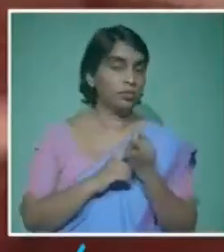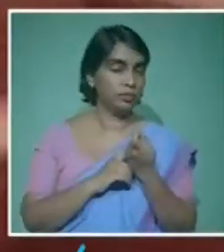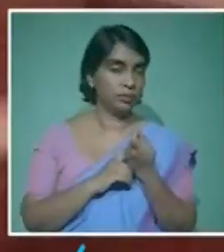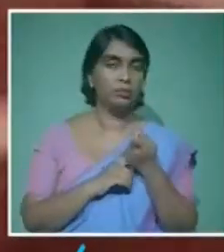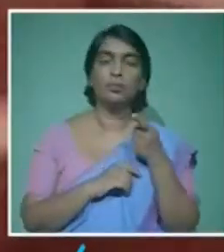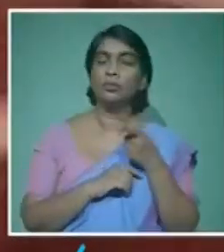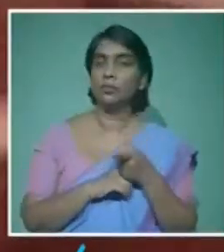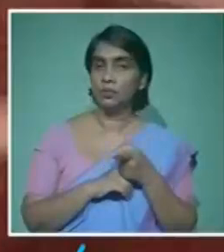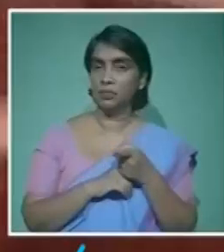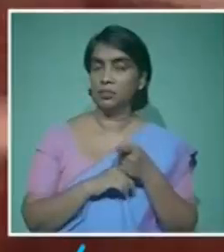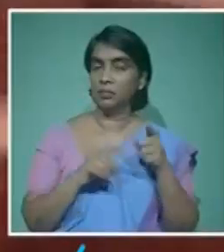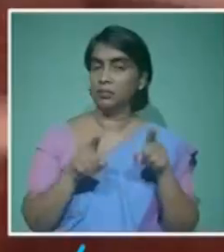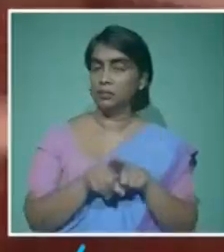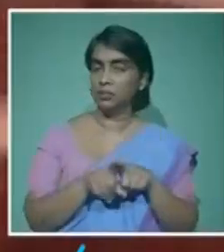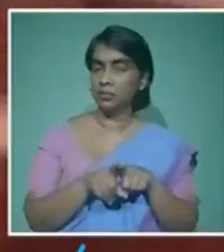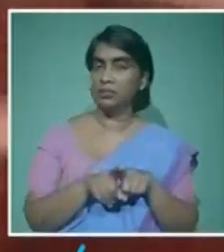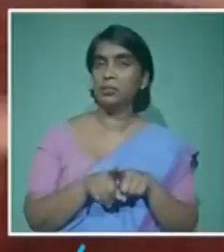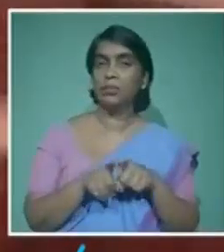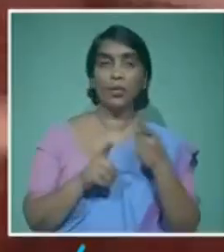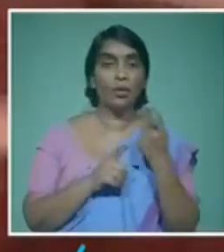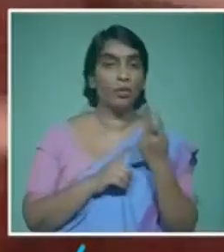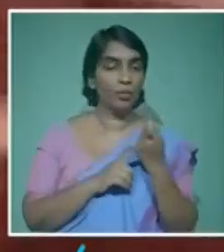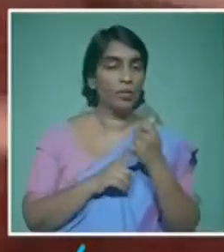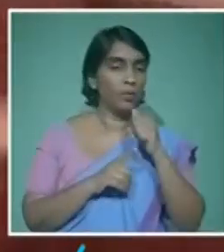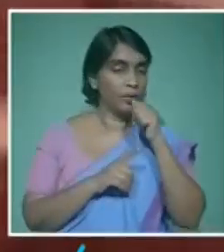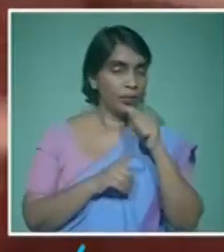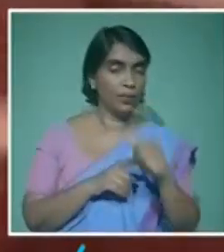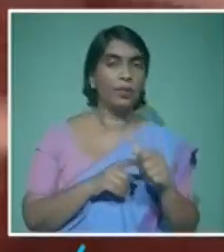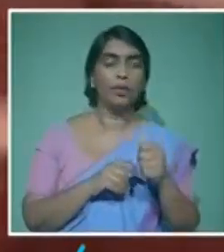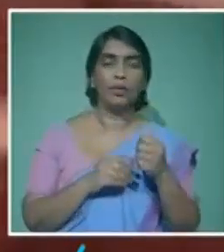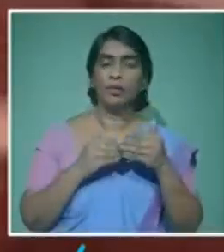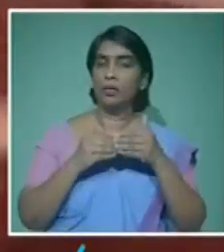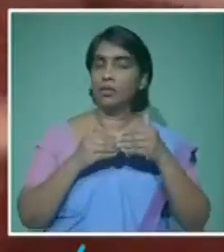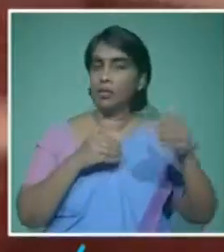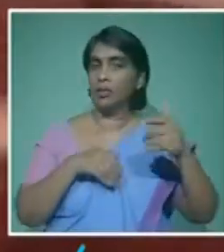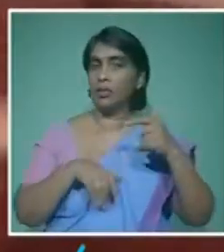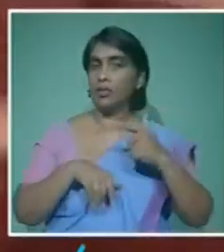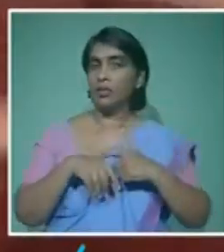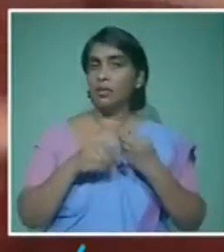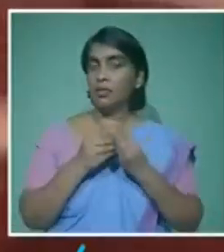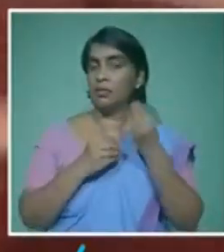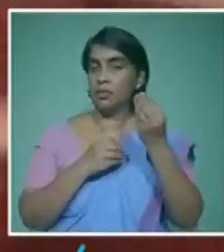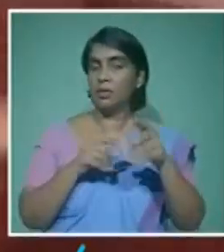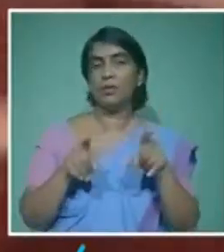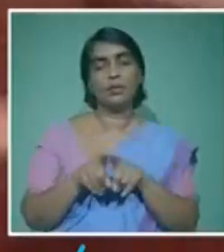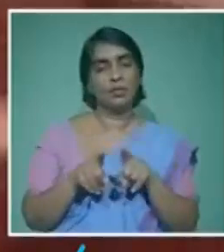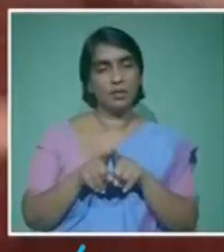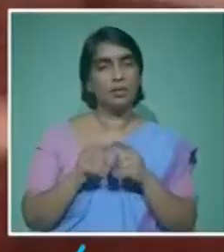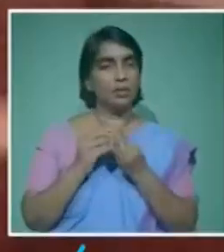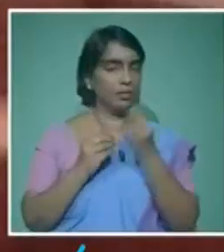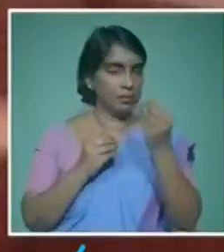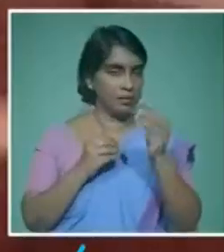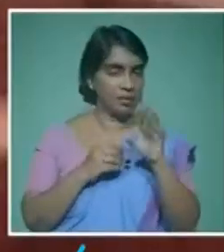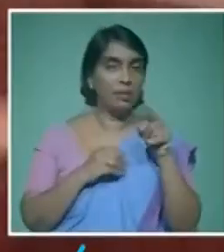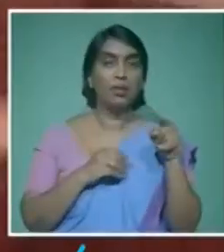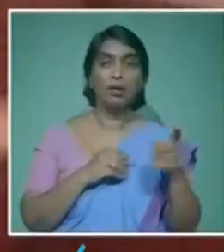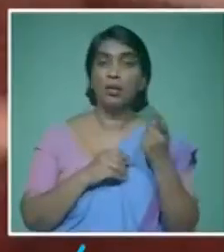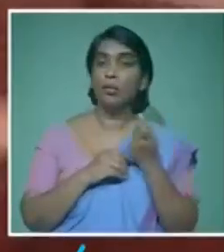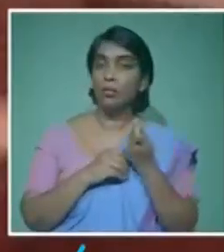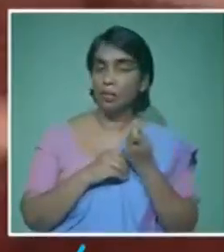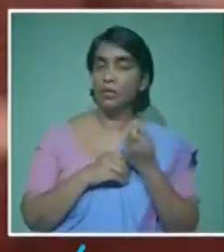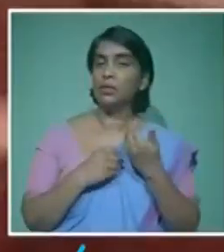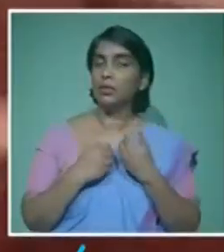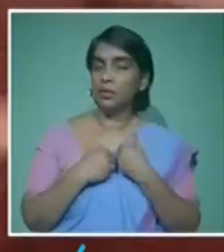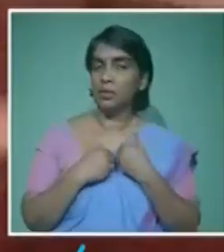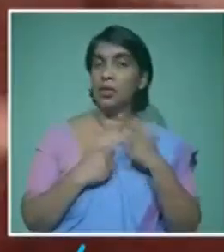140,36,38,570 மில்லியன் ரூபாய் இடைக்கால இழப்பீட்டு தொகையானது பாதிக்கப்பட்ட கடத்தொழிலாளர்களுக்கென செலுத்தப்பட்டுள்ளது. இந்த